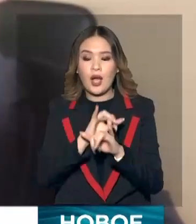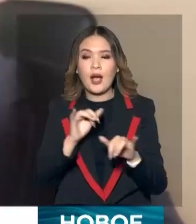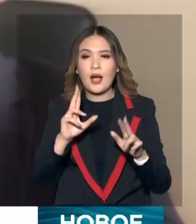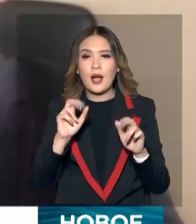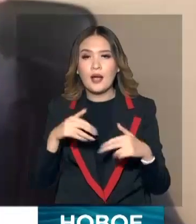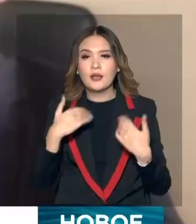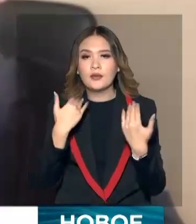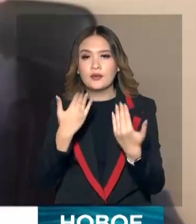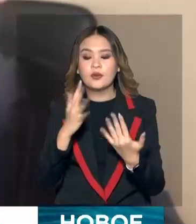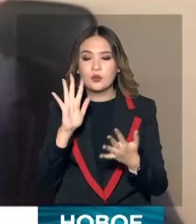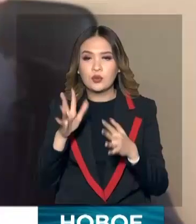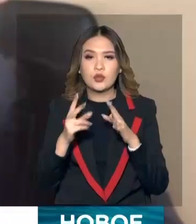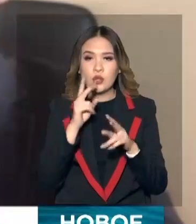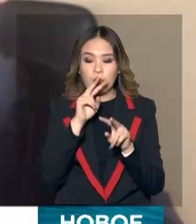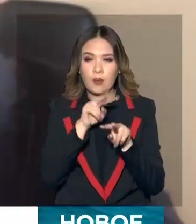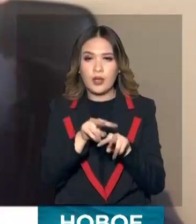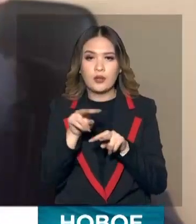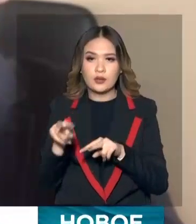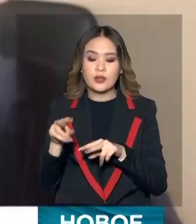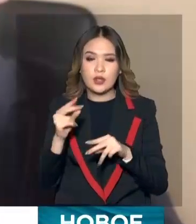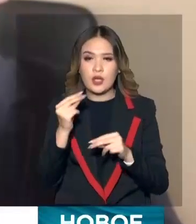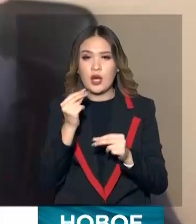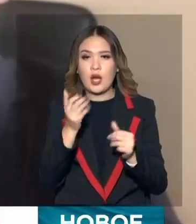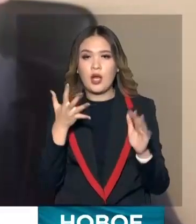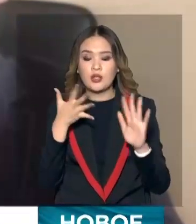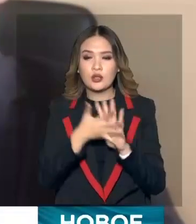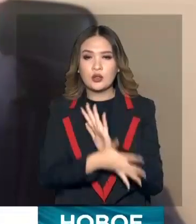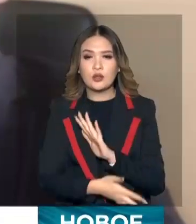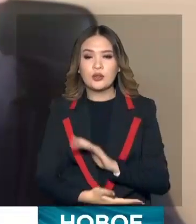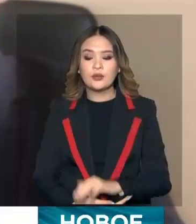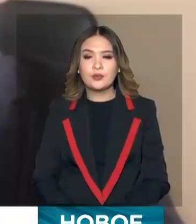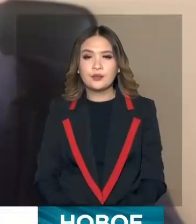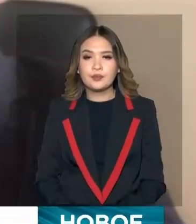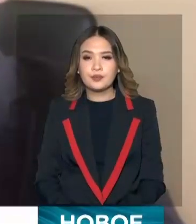вы будете контролировать расходы?